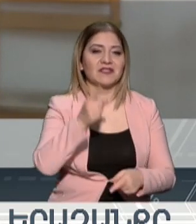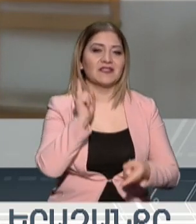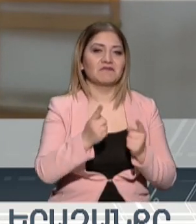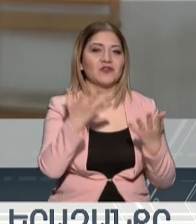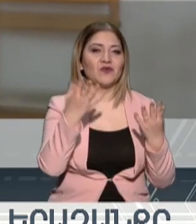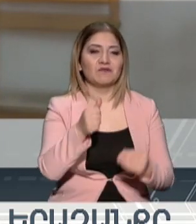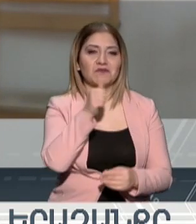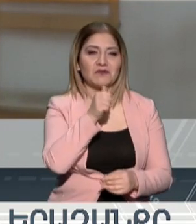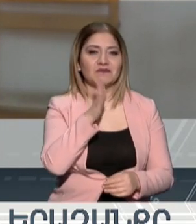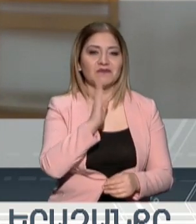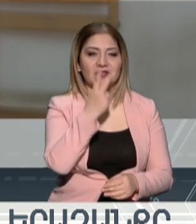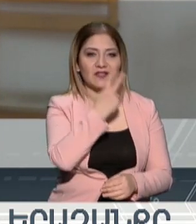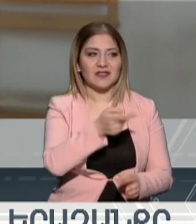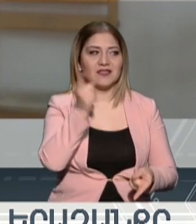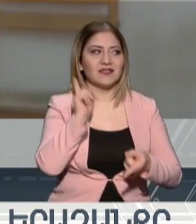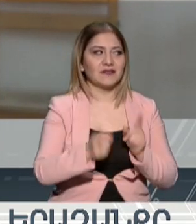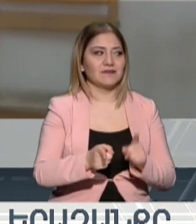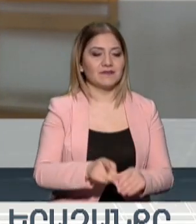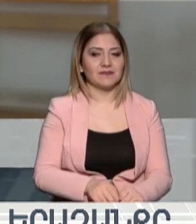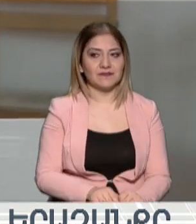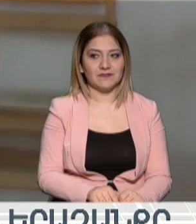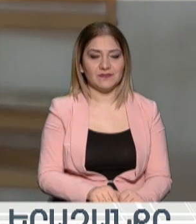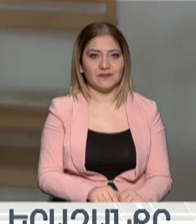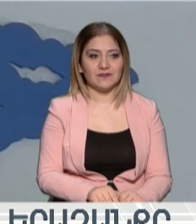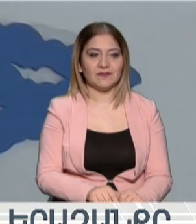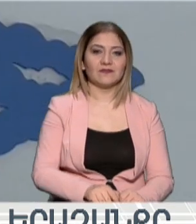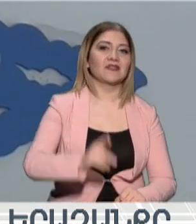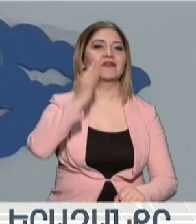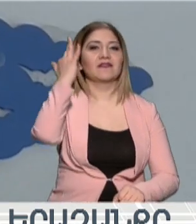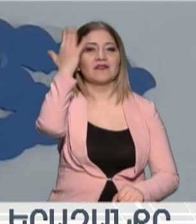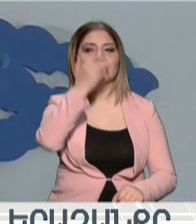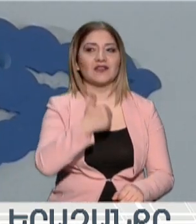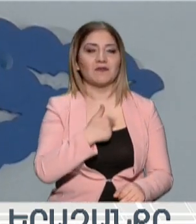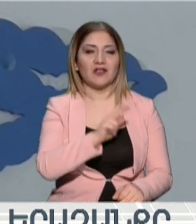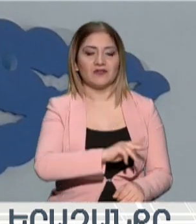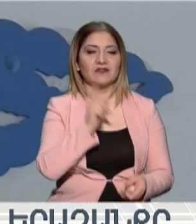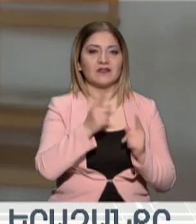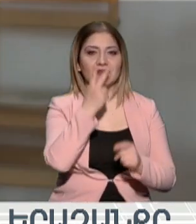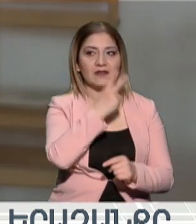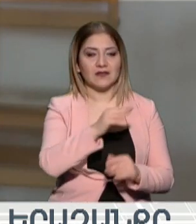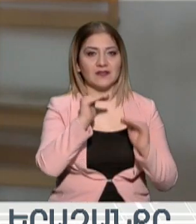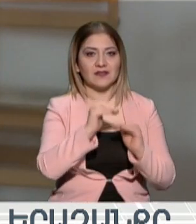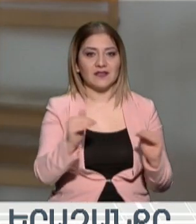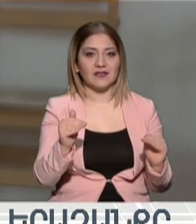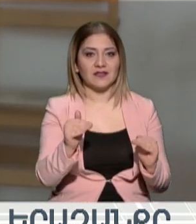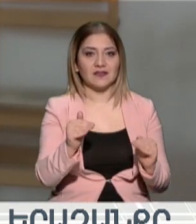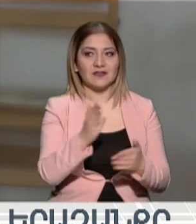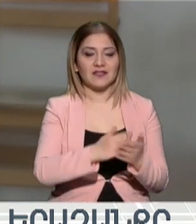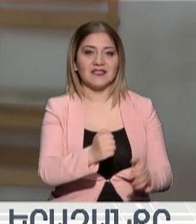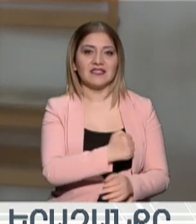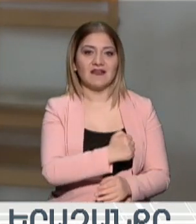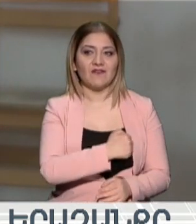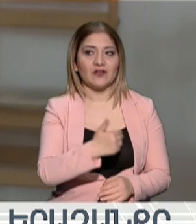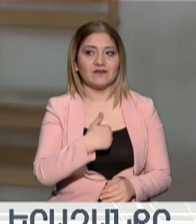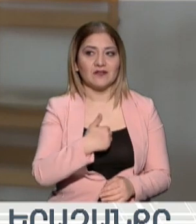կյանքում տեսնեն այն միջավայրը, որը իրենք երազում են դառնալ։ Երեխաների մի փոքր հատվածը նաև զինվորական